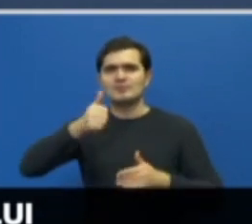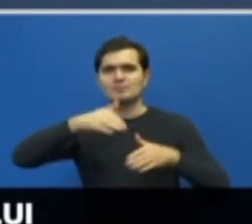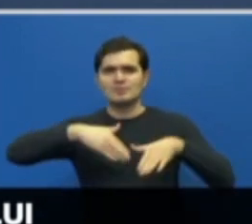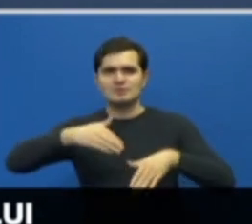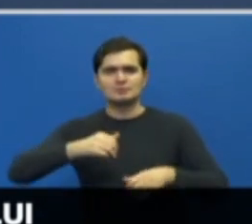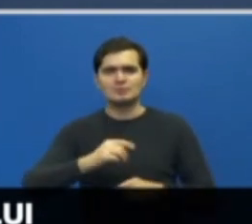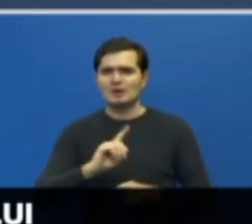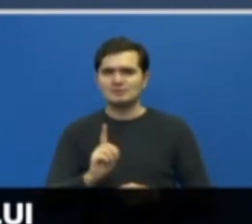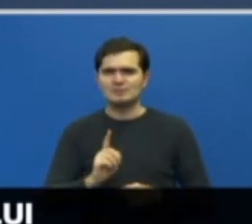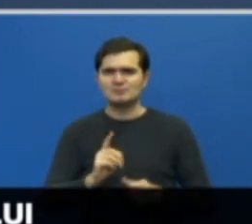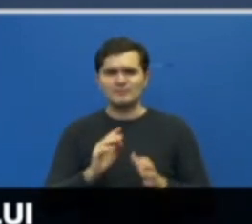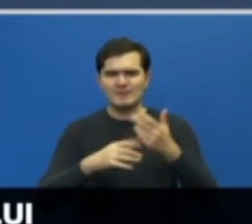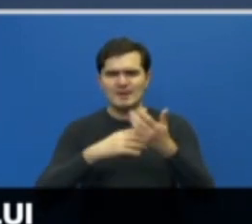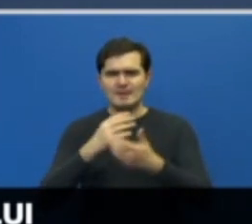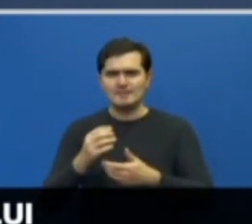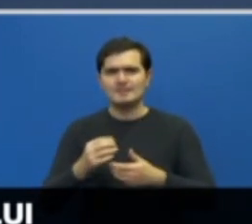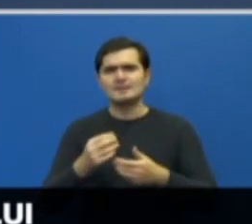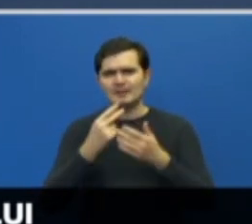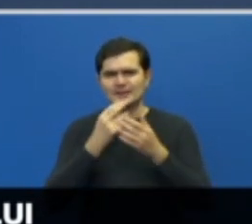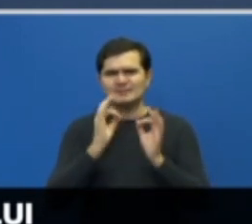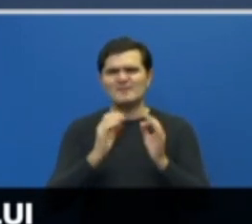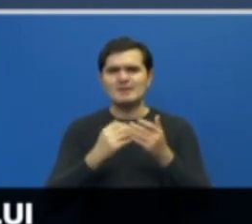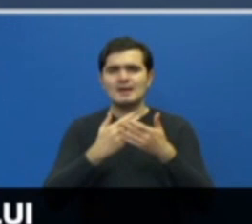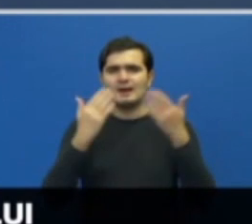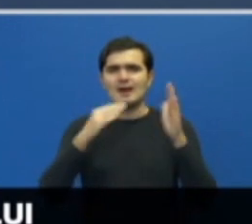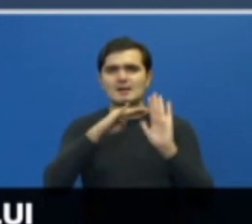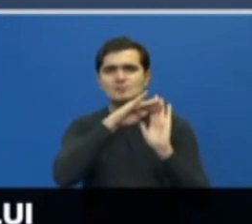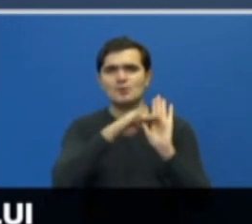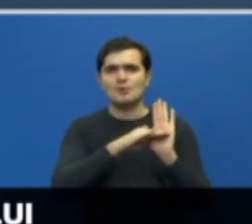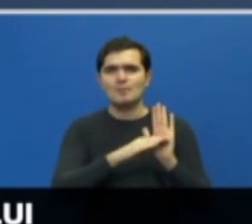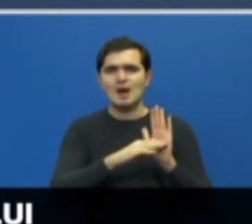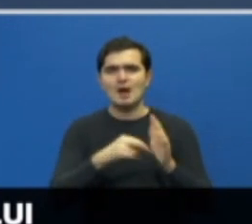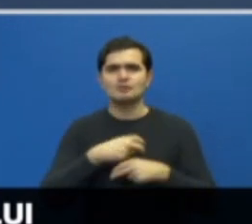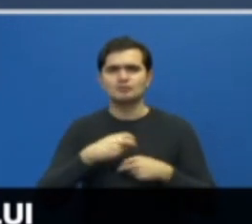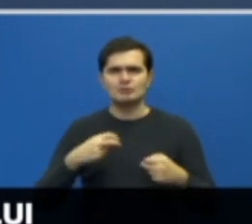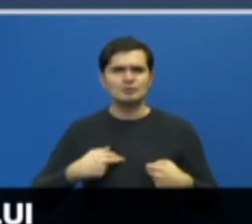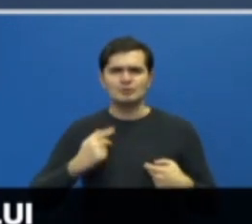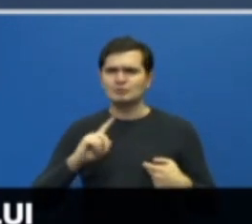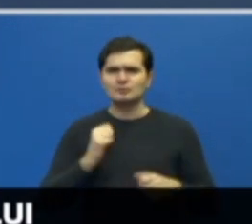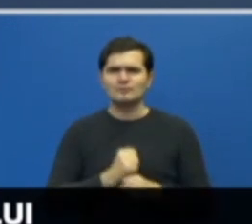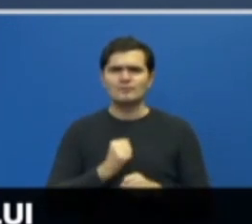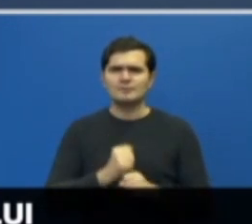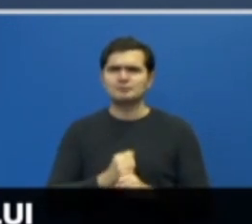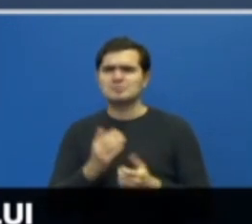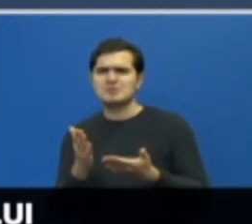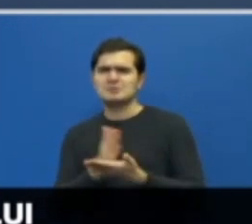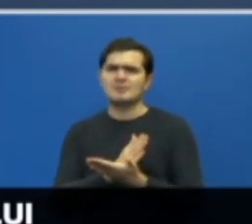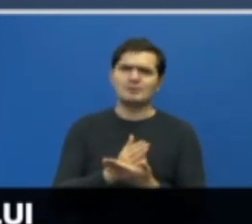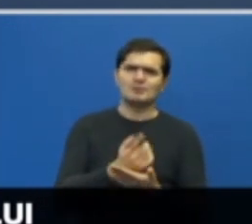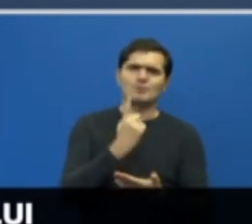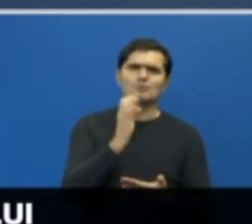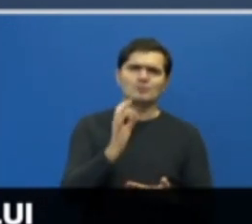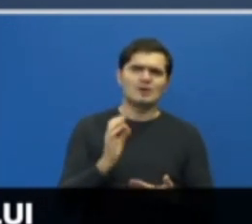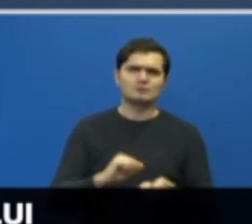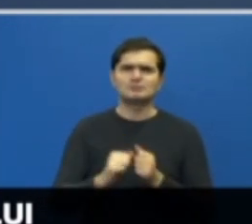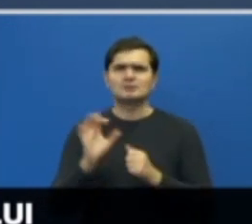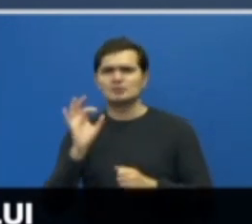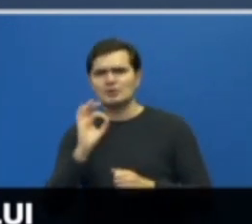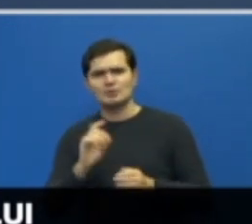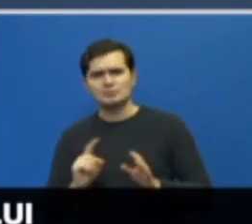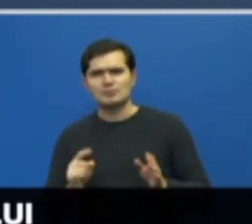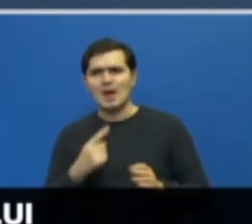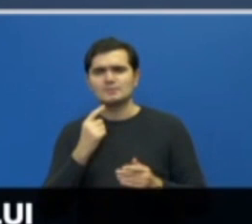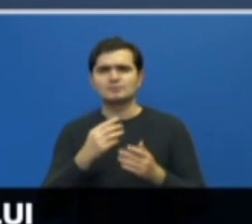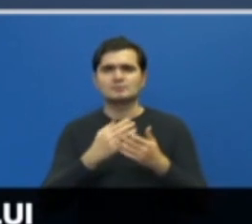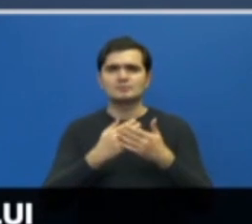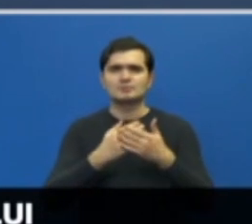dăm niciun fel, să fie și norma juridică clară, dar și să nu dăm și interpretări că dacă e 1% sau dacă e 50%, nu, am trasat